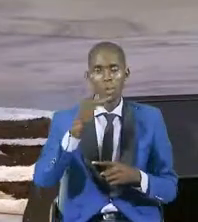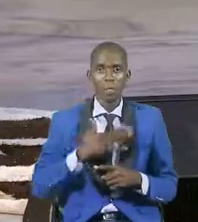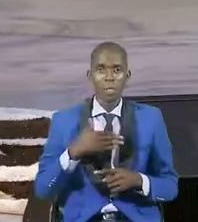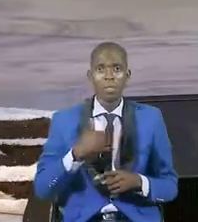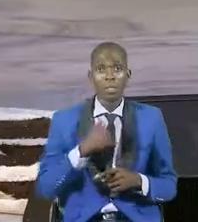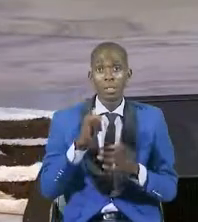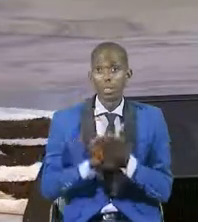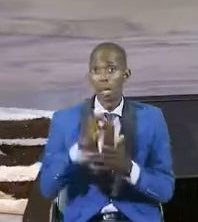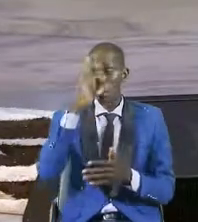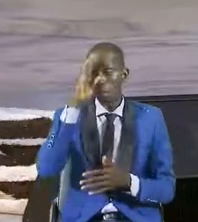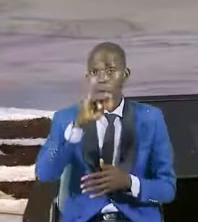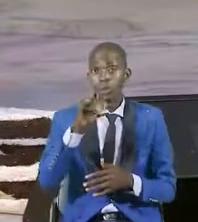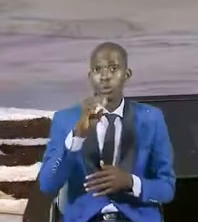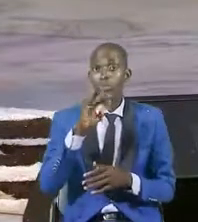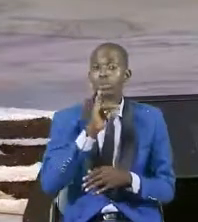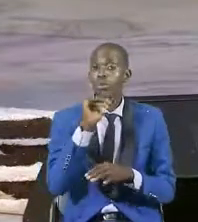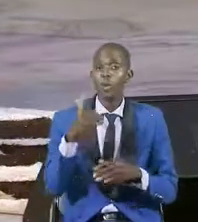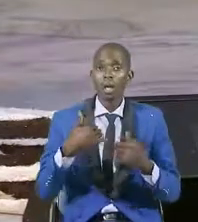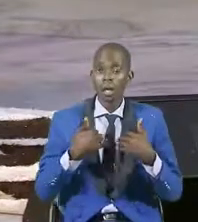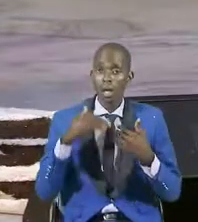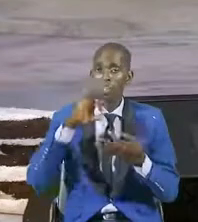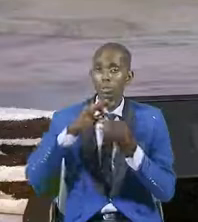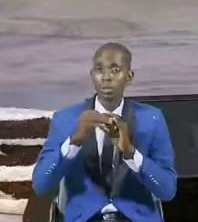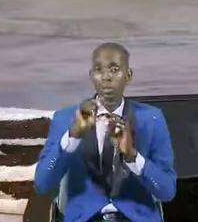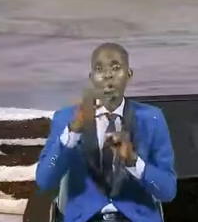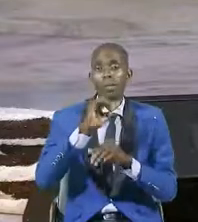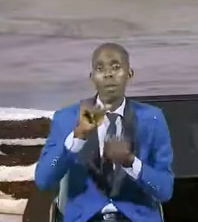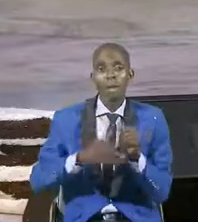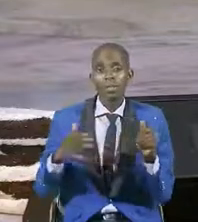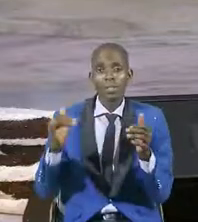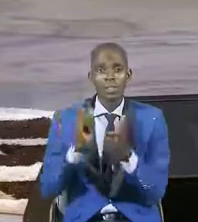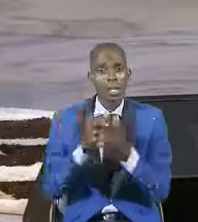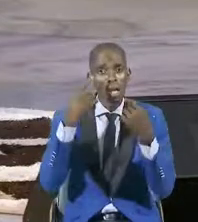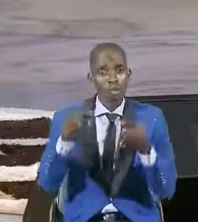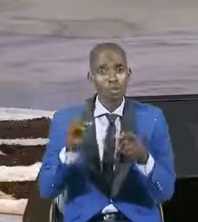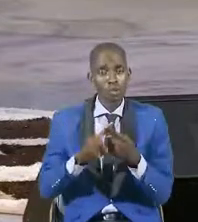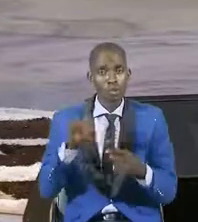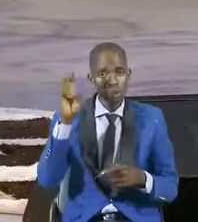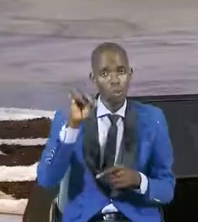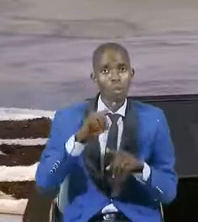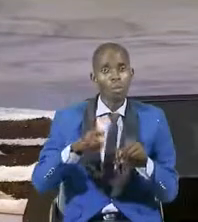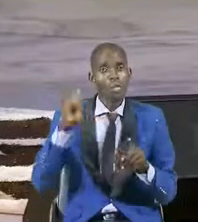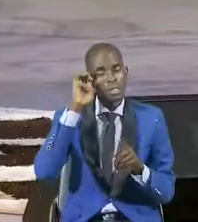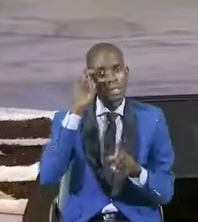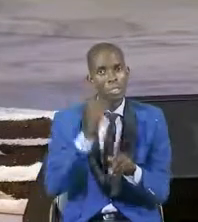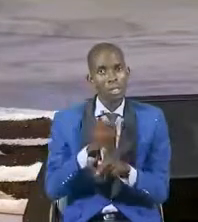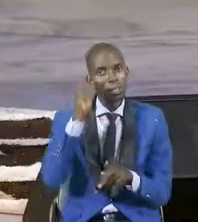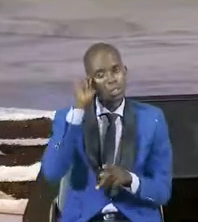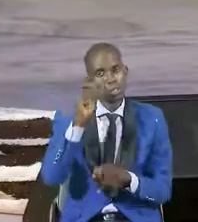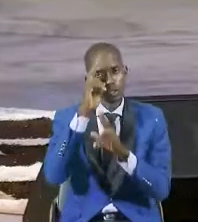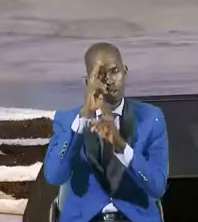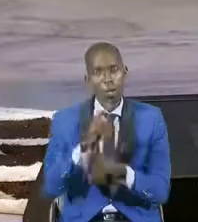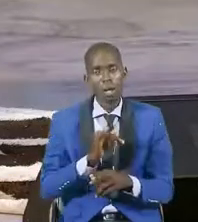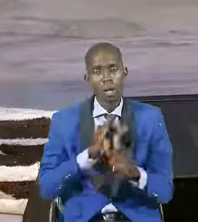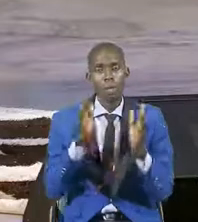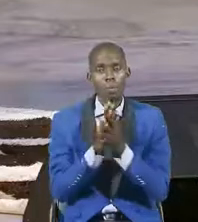là, il n'avait pas l'interprétation de tout ce qui lui arrivait, mais il a gardé son intégrité. Je prie